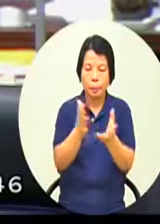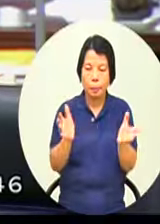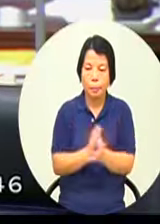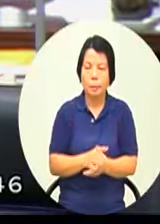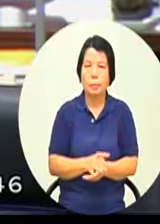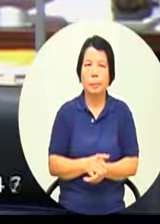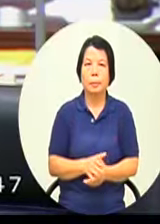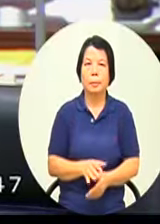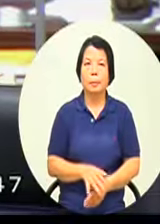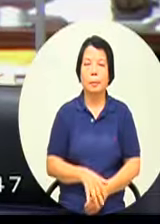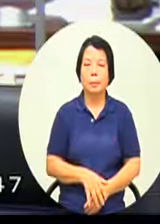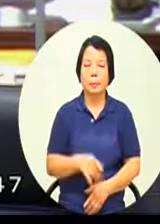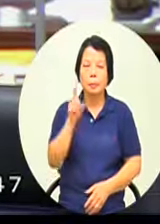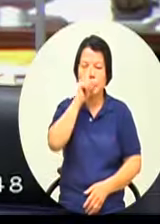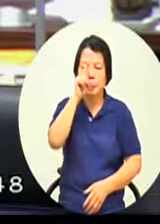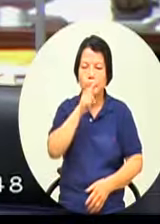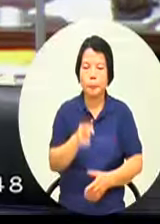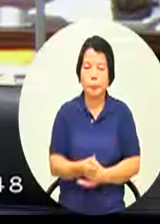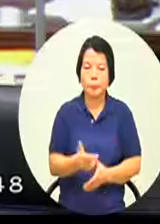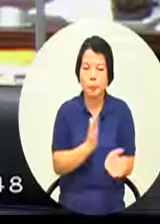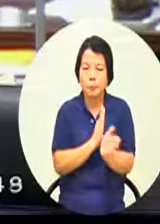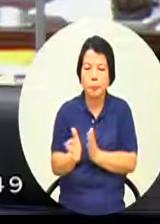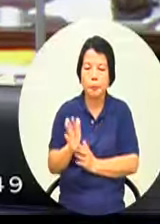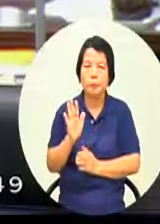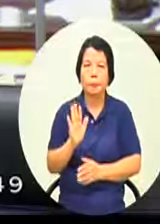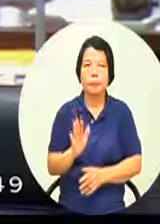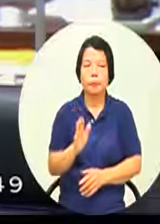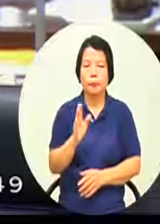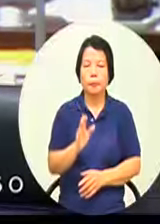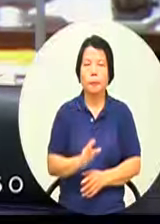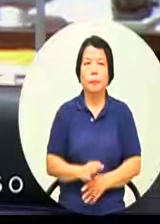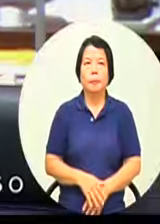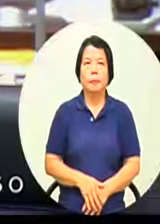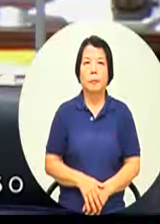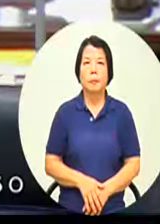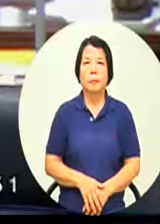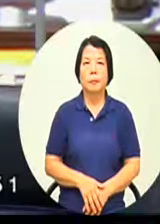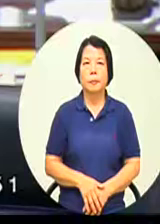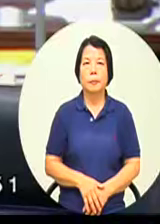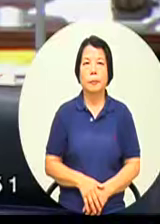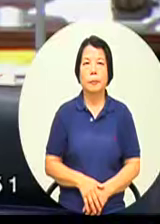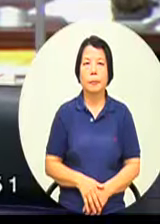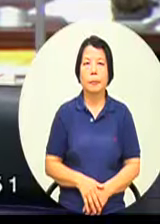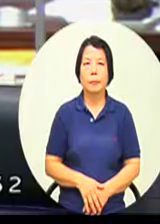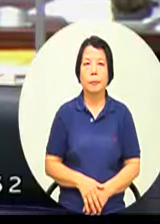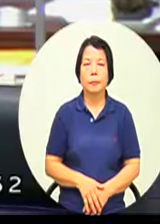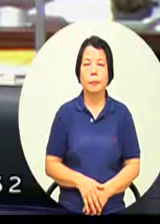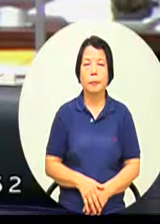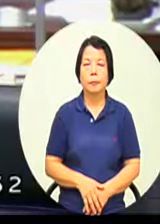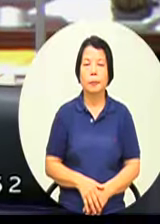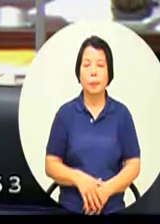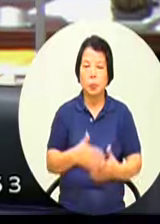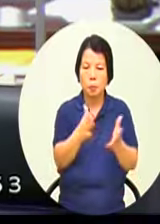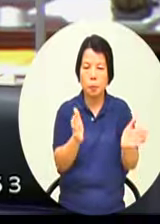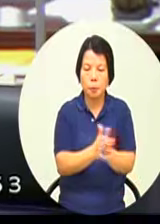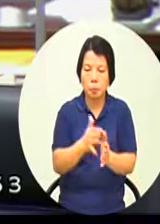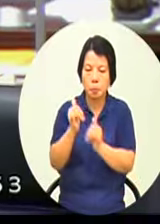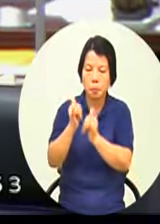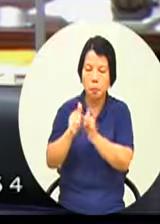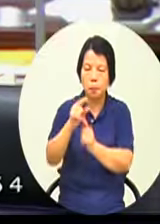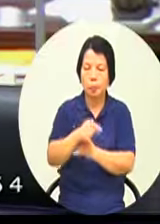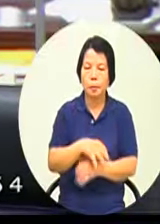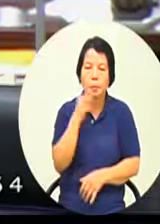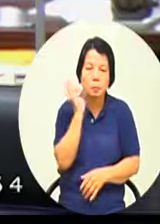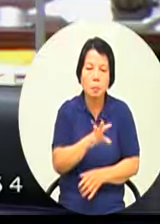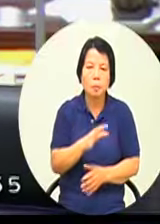那个污水处理，那因为有一些部分的住户啊，他不愿